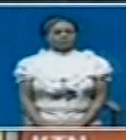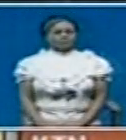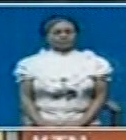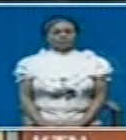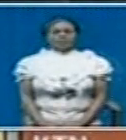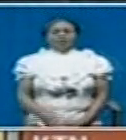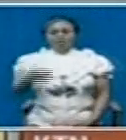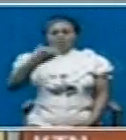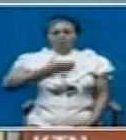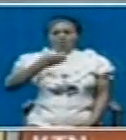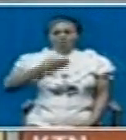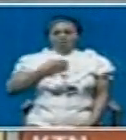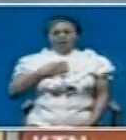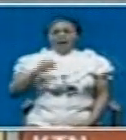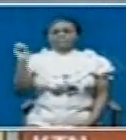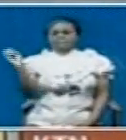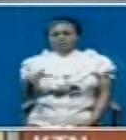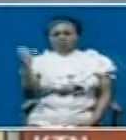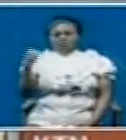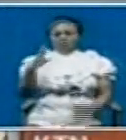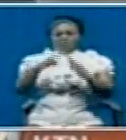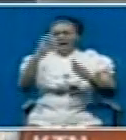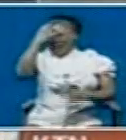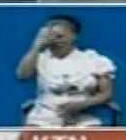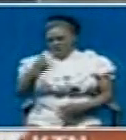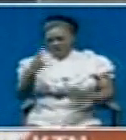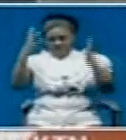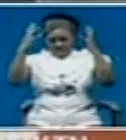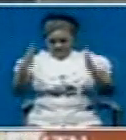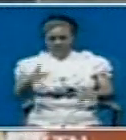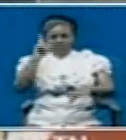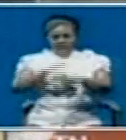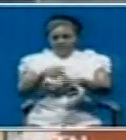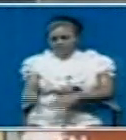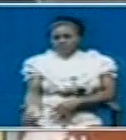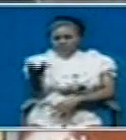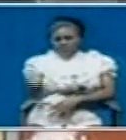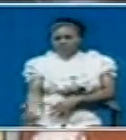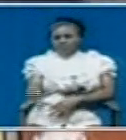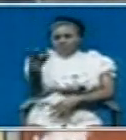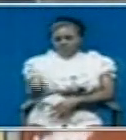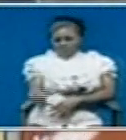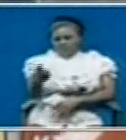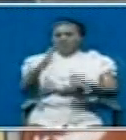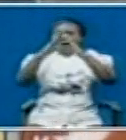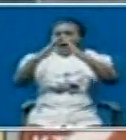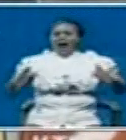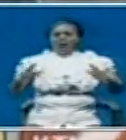Wenyeji wa mtaa wa Matupeni huko Kayole wameghadhabika wakati wanapiga baruti,